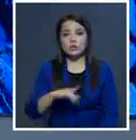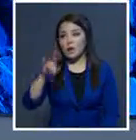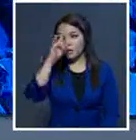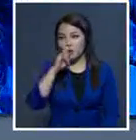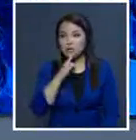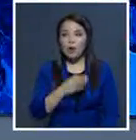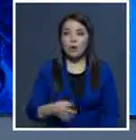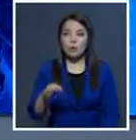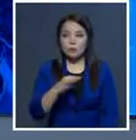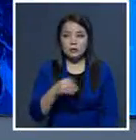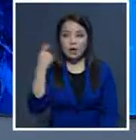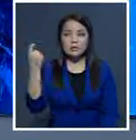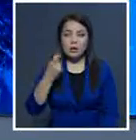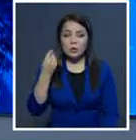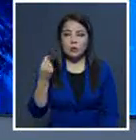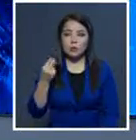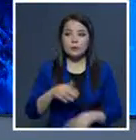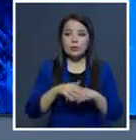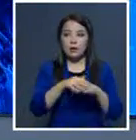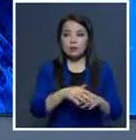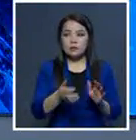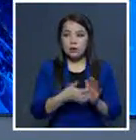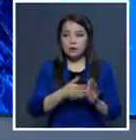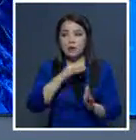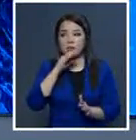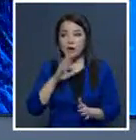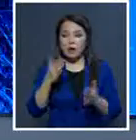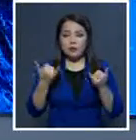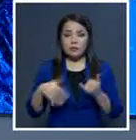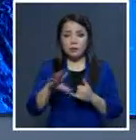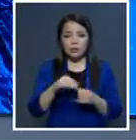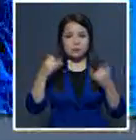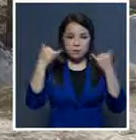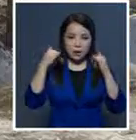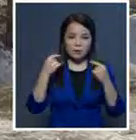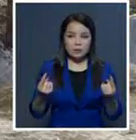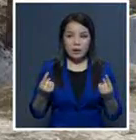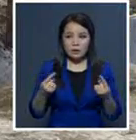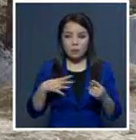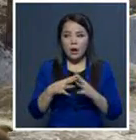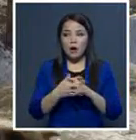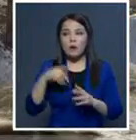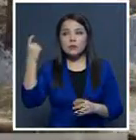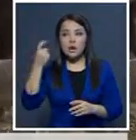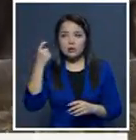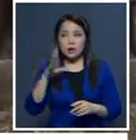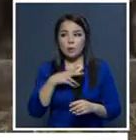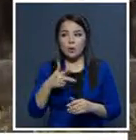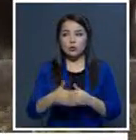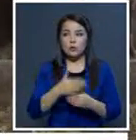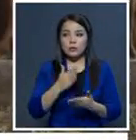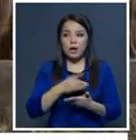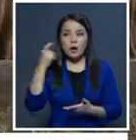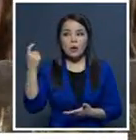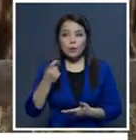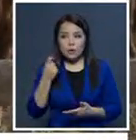Шығыс Қазақстан облысындағы шаруаларға субсидия жетпей жатыр. Былтыр асыл тұқымды мал өсіріп, ауыл шаруашылығы өнімін өндіретін 3000-ға жуық